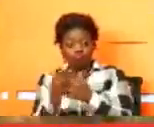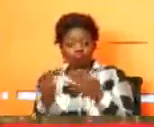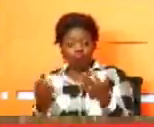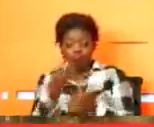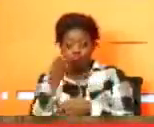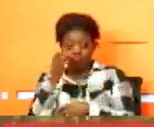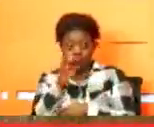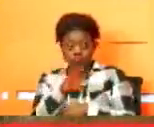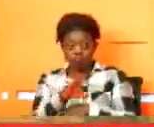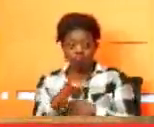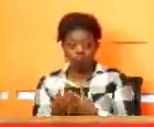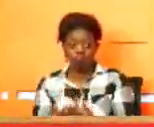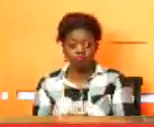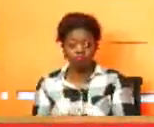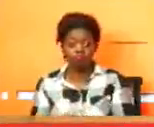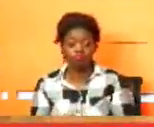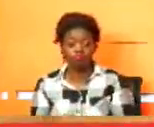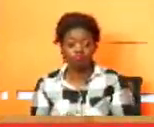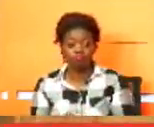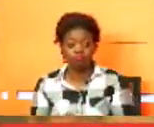ebisongovu.